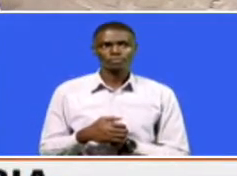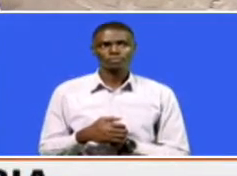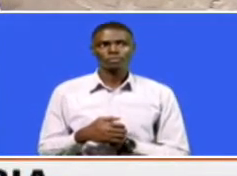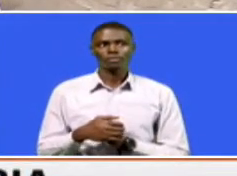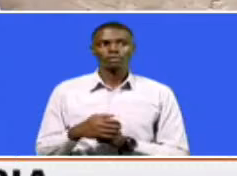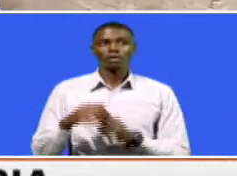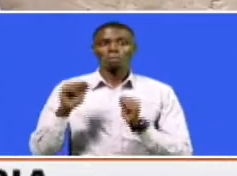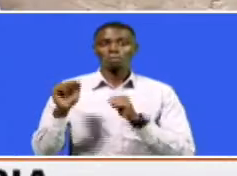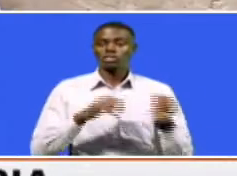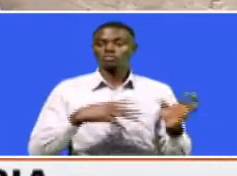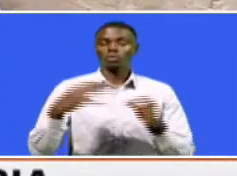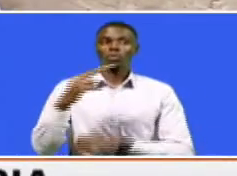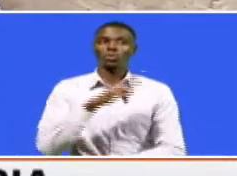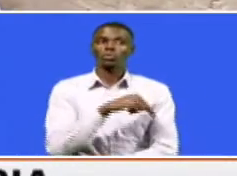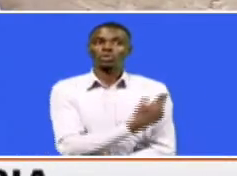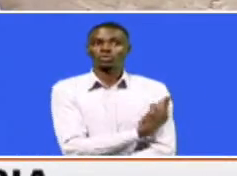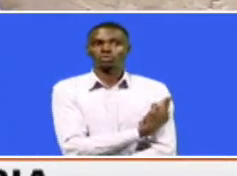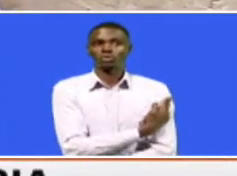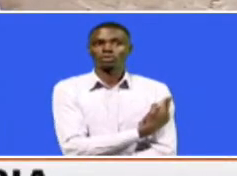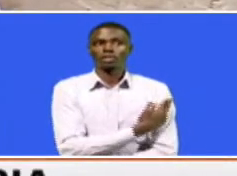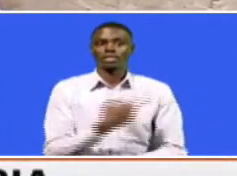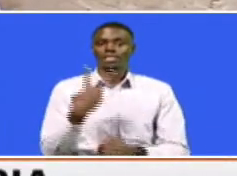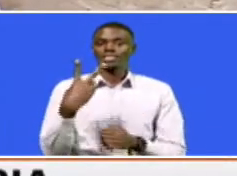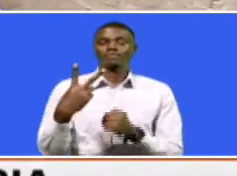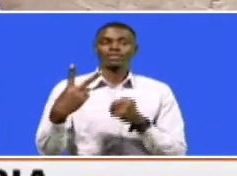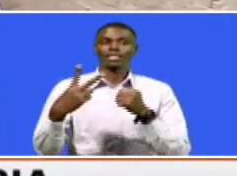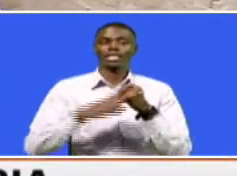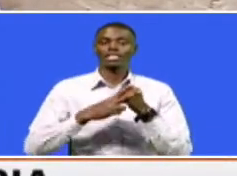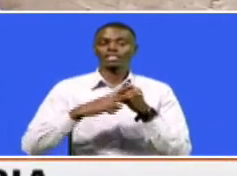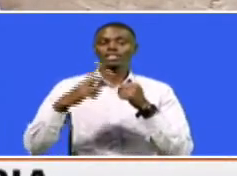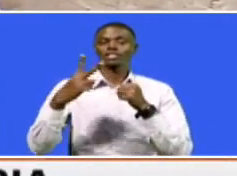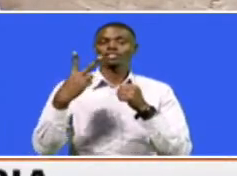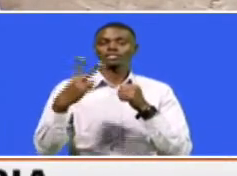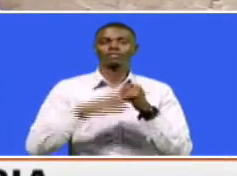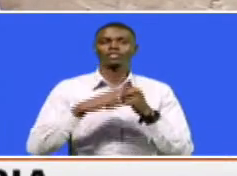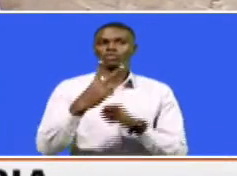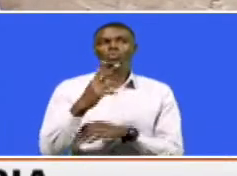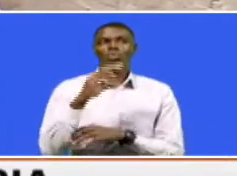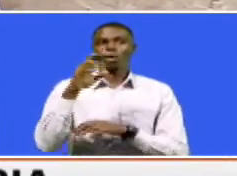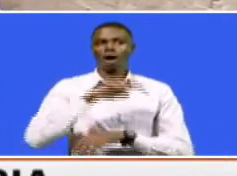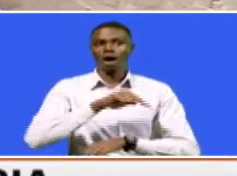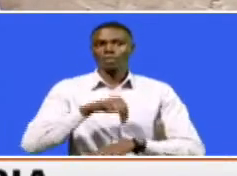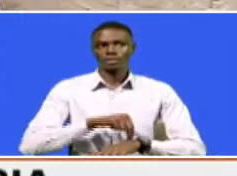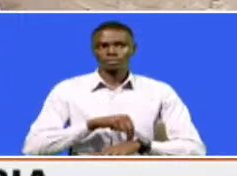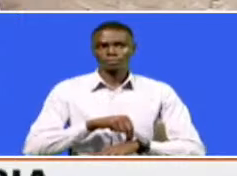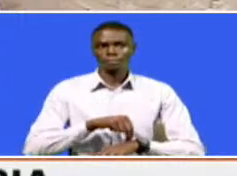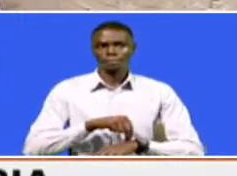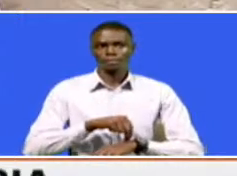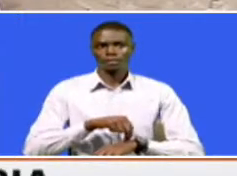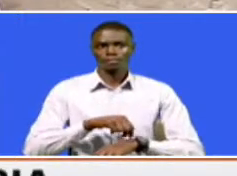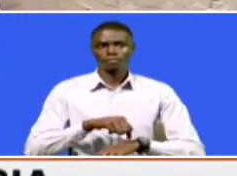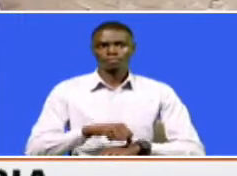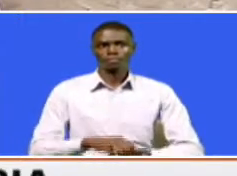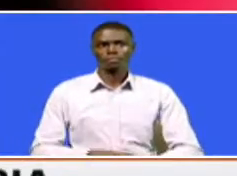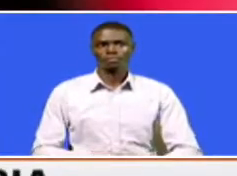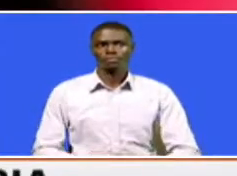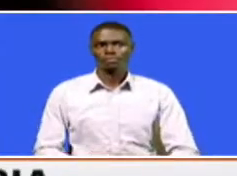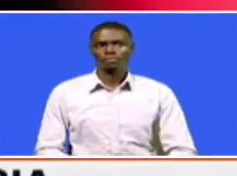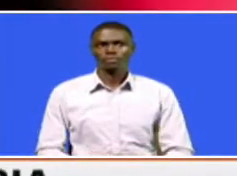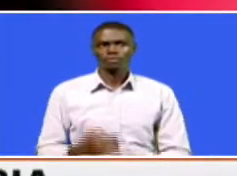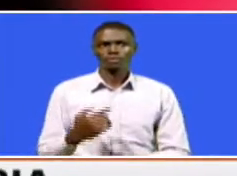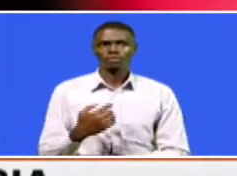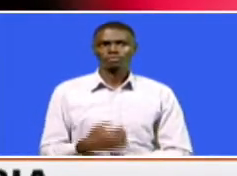enda hospitali before 72 hours, lakini singetoka kwa nyumba. Nilikuwa